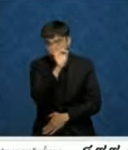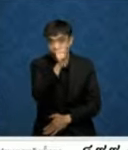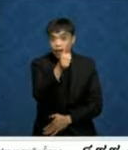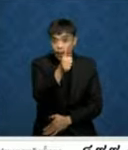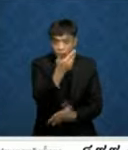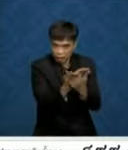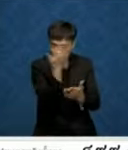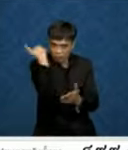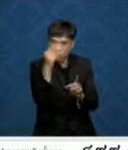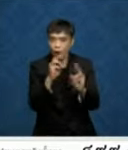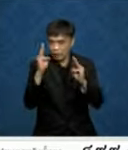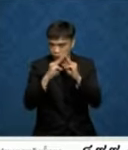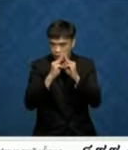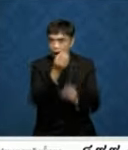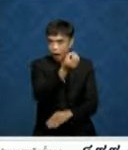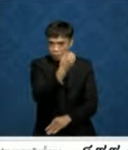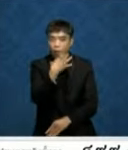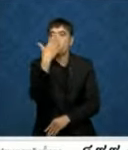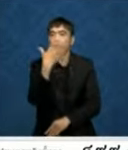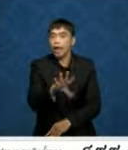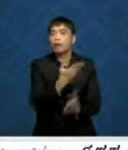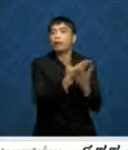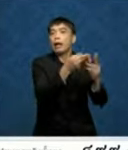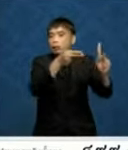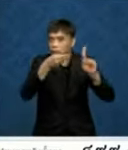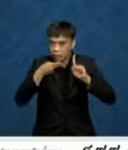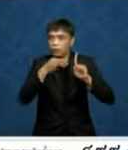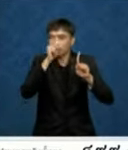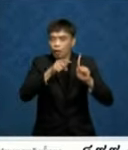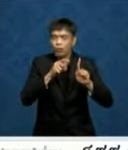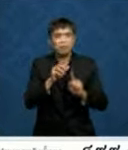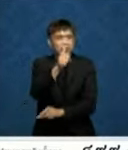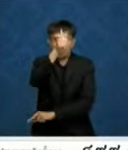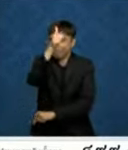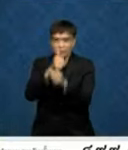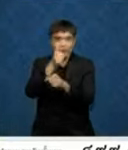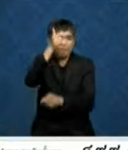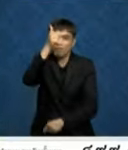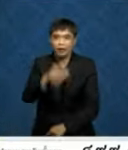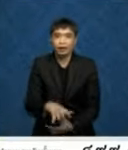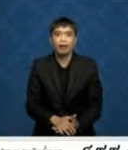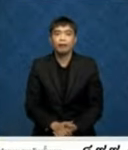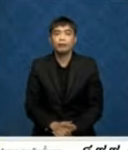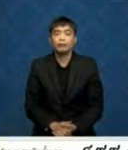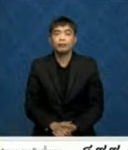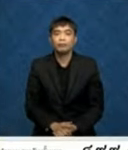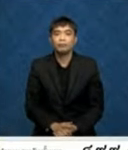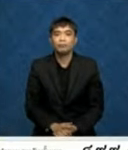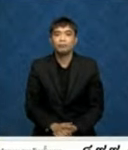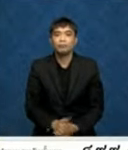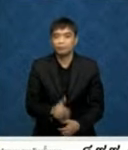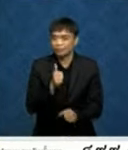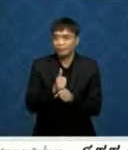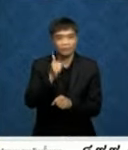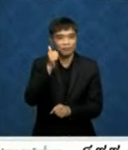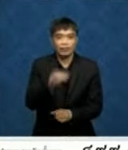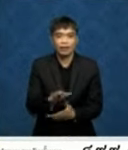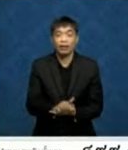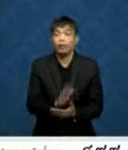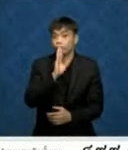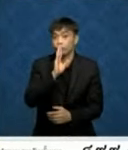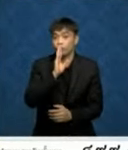านประธานมันไม่ได้ในเมื่อมันไม่มีหนี้ที่จะไปฟ้องร้องให้บังคับกันได้ตั้งแต่ต้นท่านประธานอีกประการหนึ่งเนี่ยที่น่าสนใจมากนะท่านประธานคือ